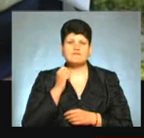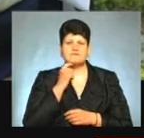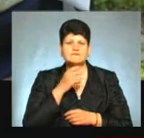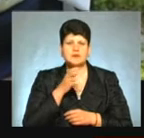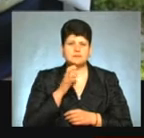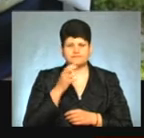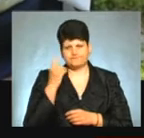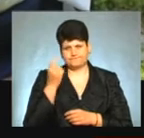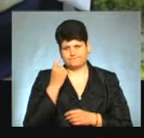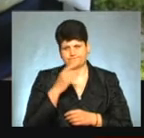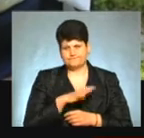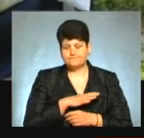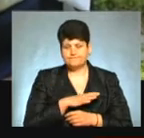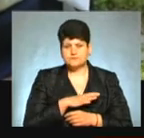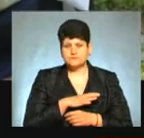Випивши страшно.